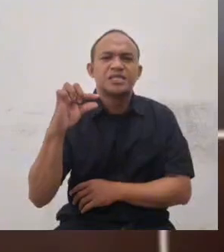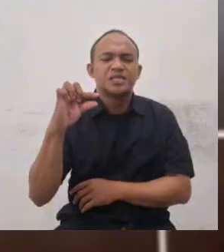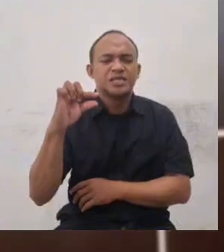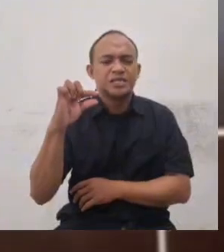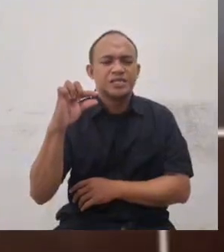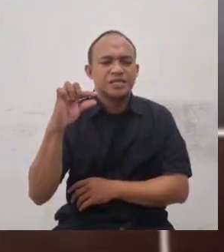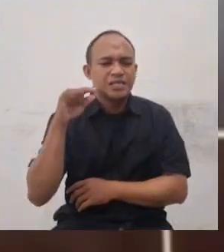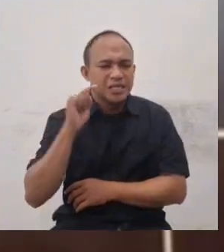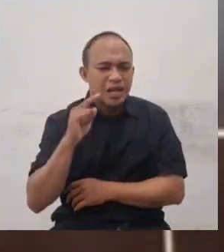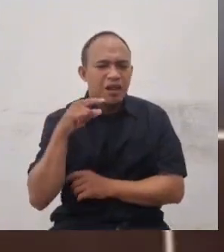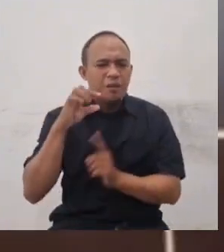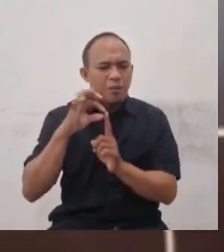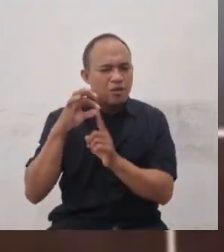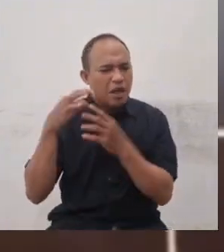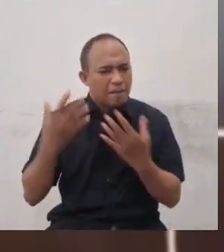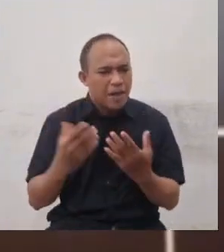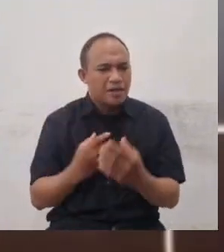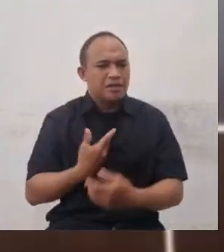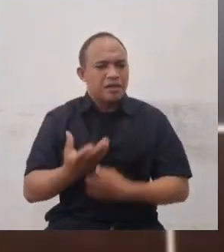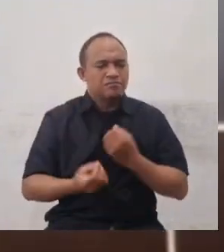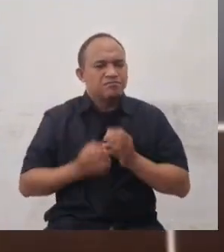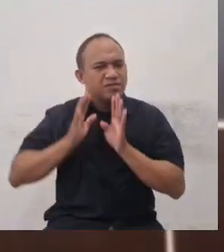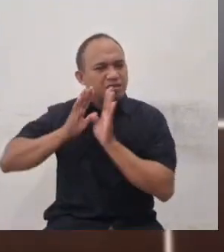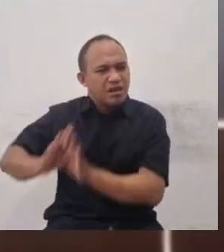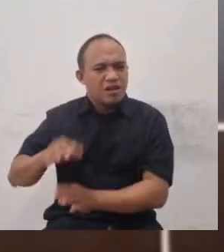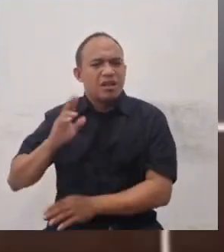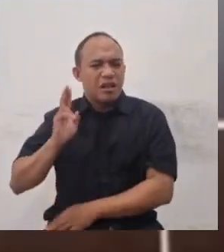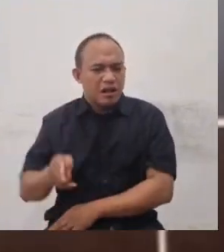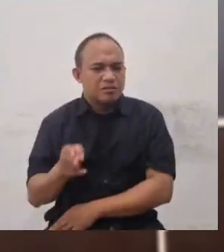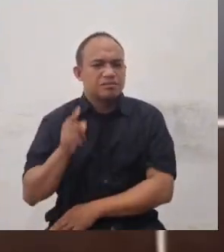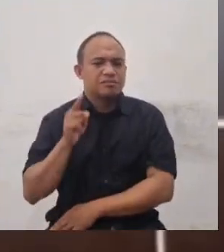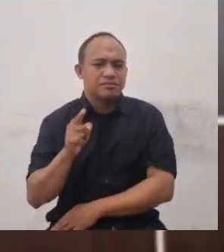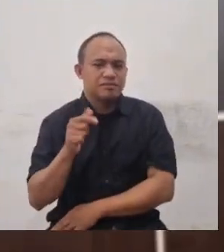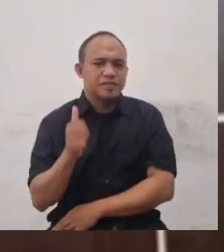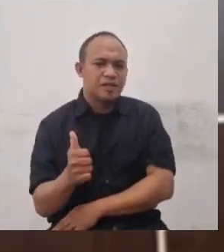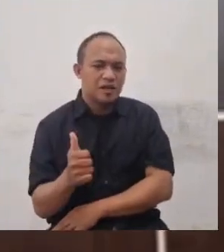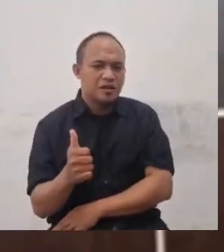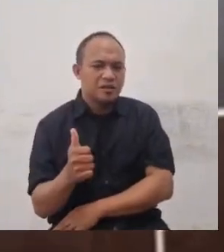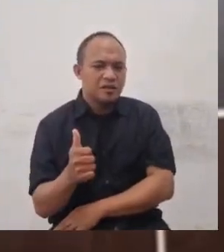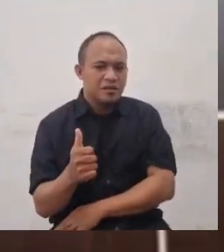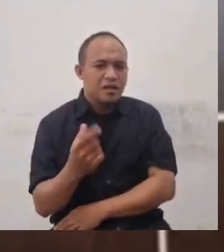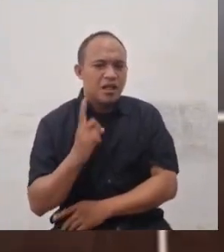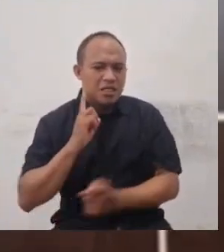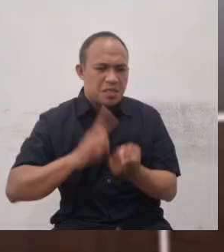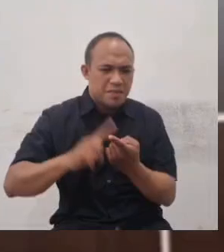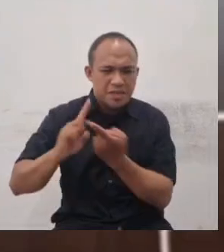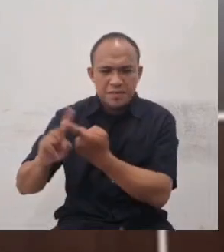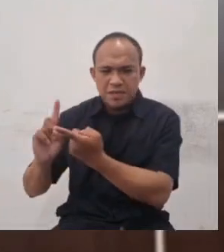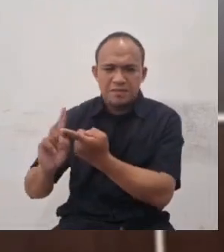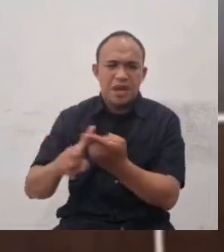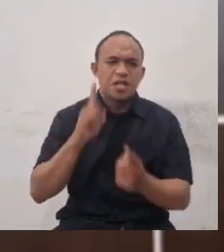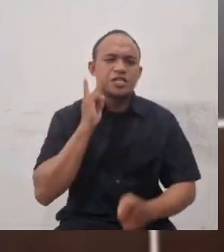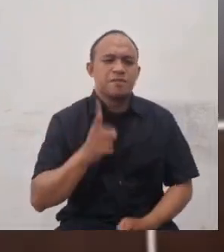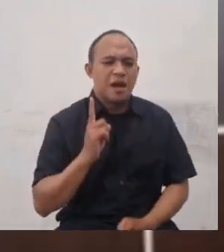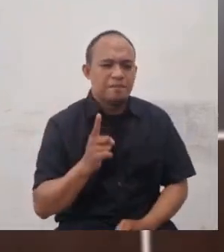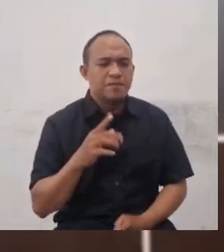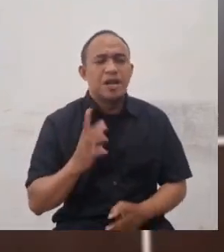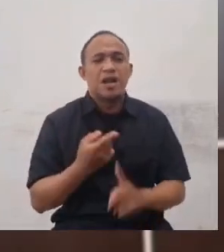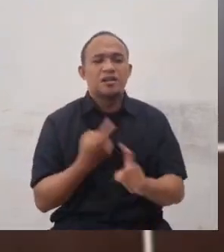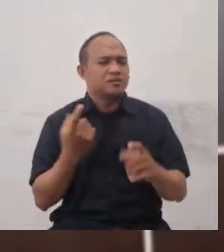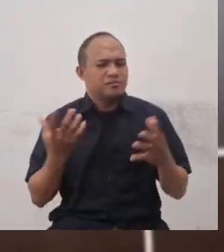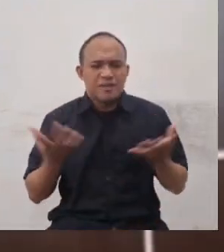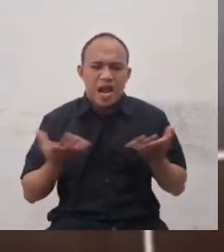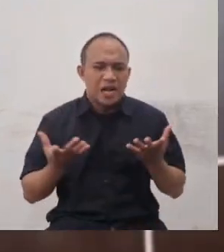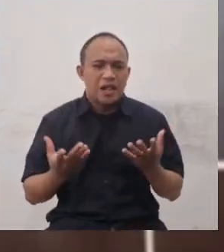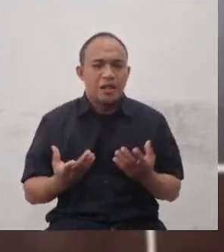kecil dan ini potensi inilah yang perlu kita tingkatkan lagi. Oleh sebab itu teman-teman dari